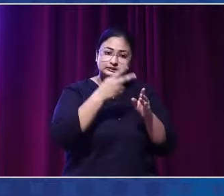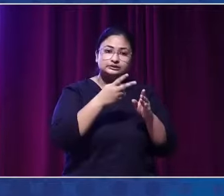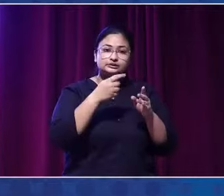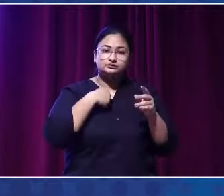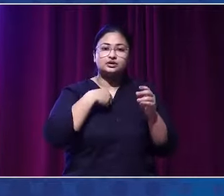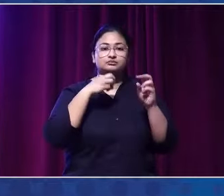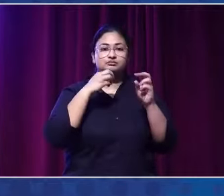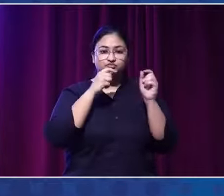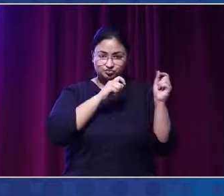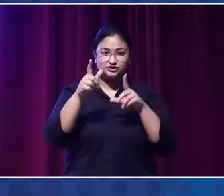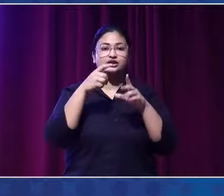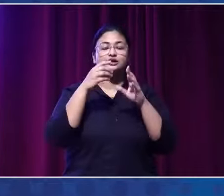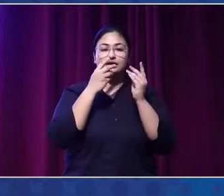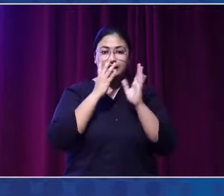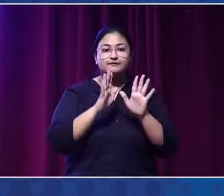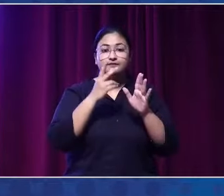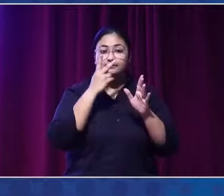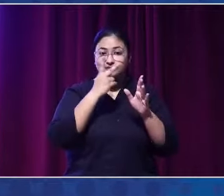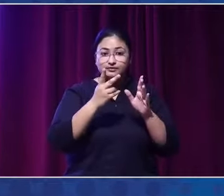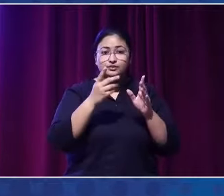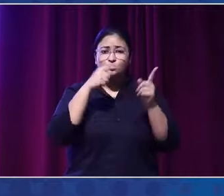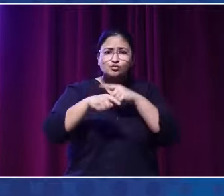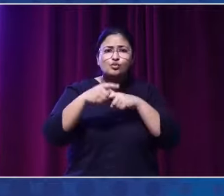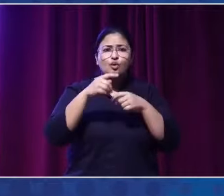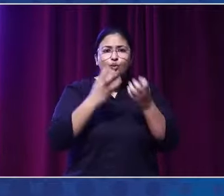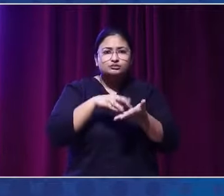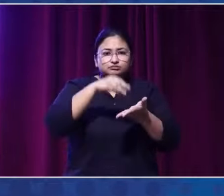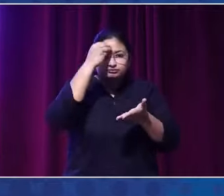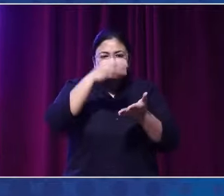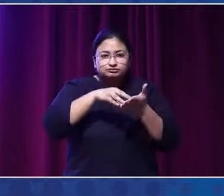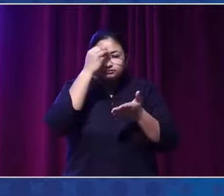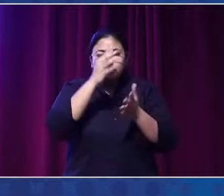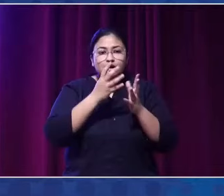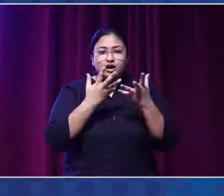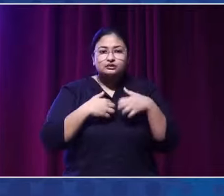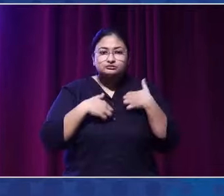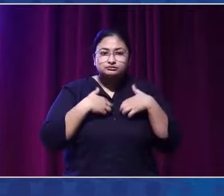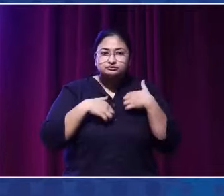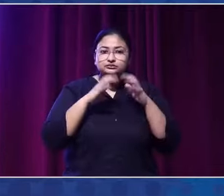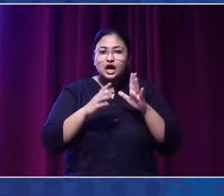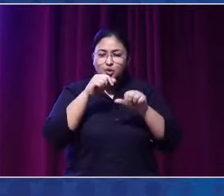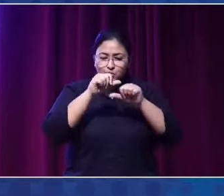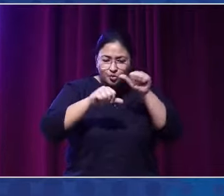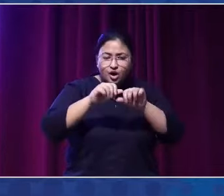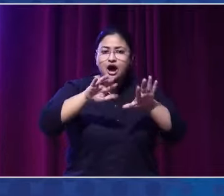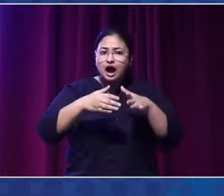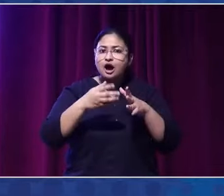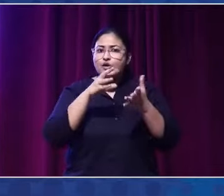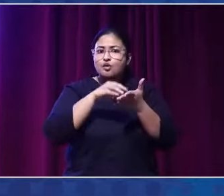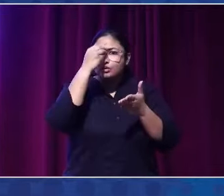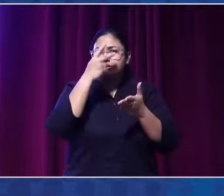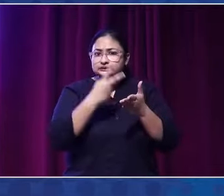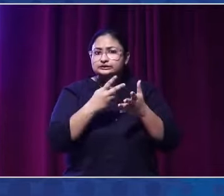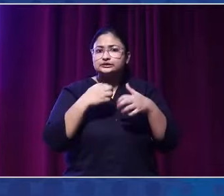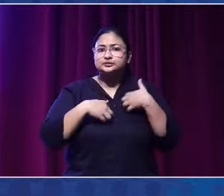देखिए कितनी उनको सीखने की, कितनी उनको हमारी चीज़ों से शेयर करने की, और हमारे प्रोसेस को देख के मैं